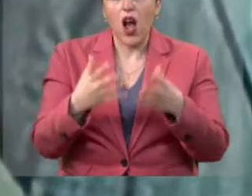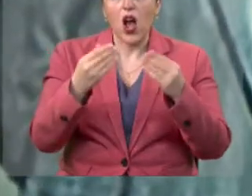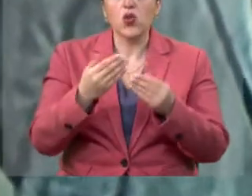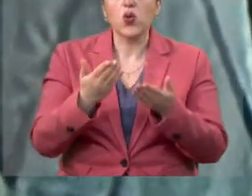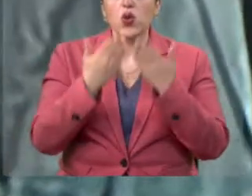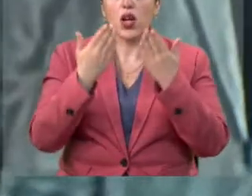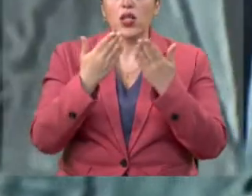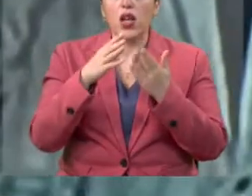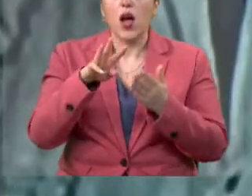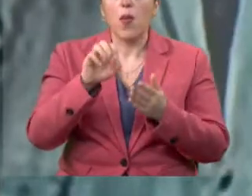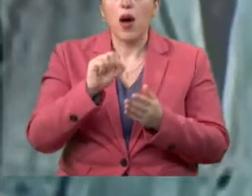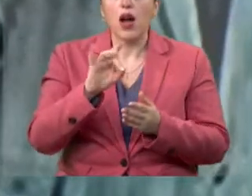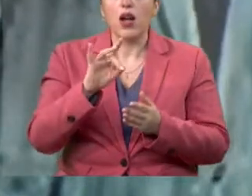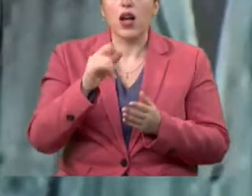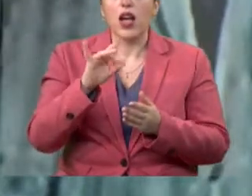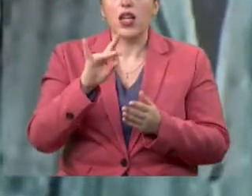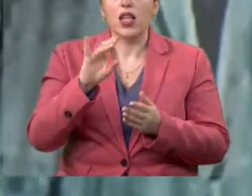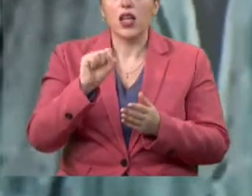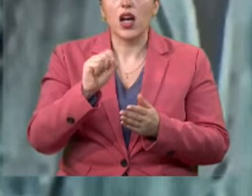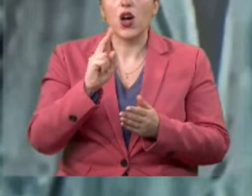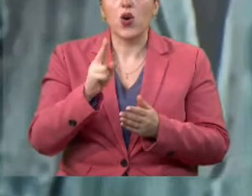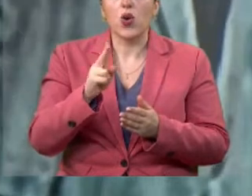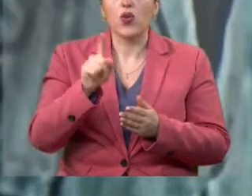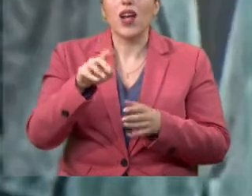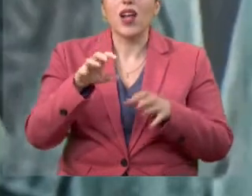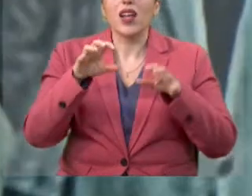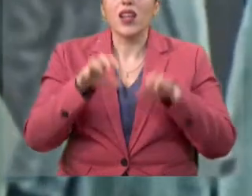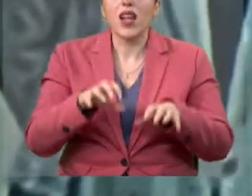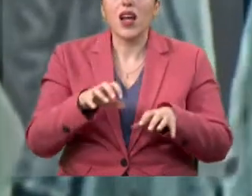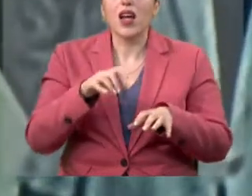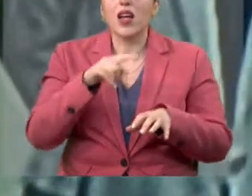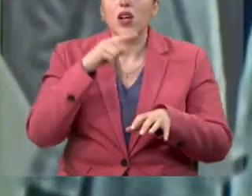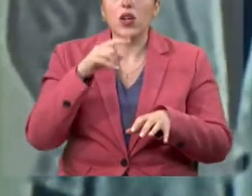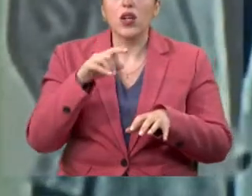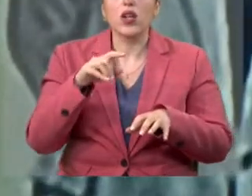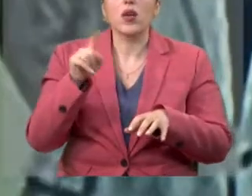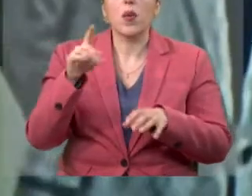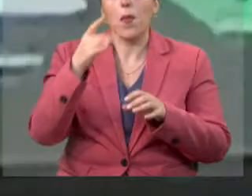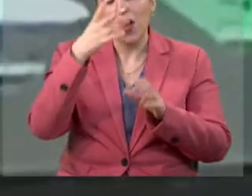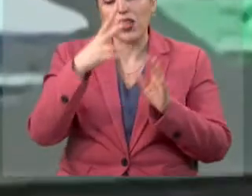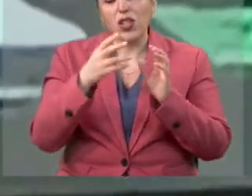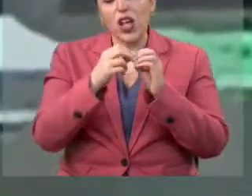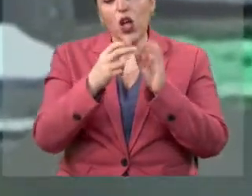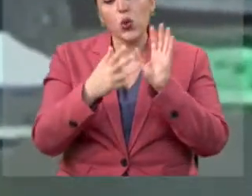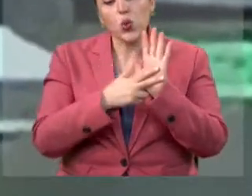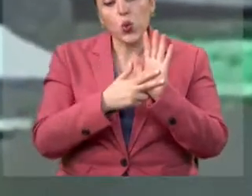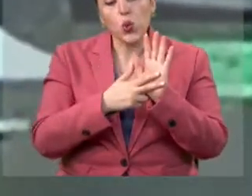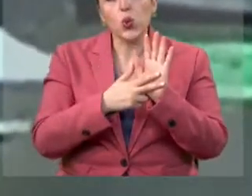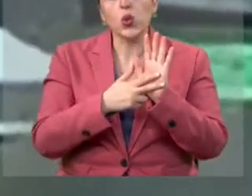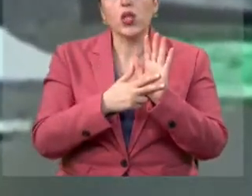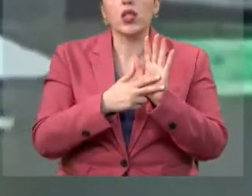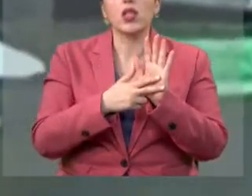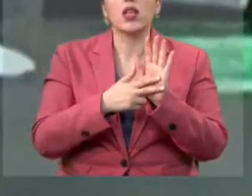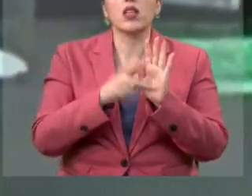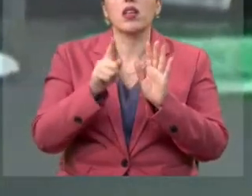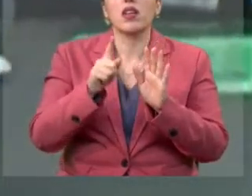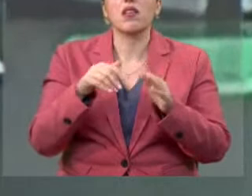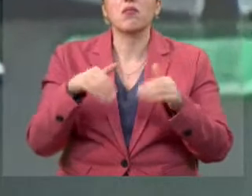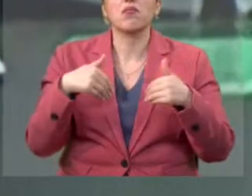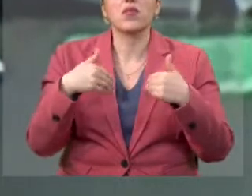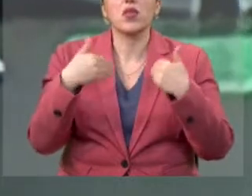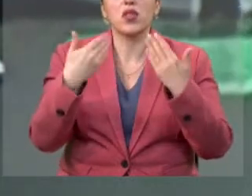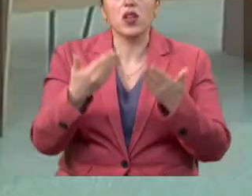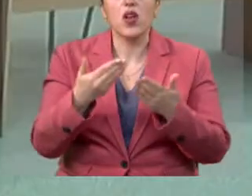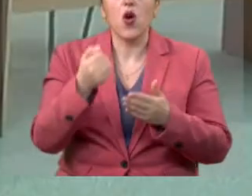դատավոր Մարգարիտա Կոտովանով նախագահ Վլադիմիր Պուտինի մարտի 18-ի հրամանագրով խրախուսվել և նշանակվել է